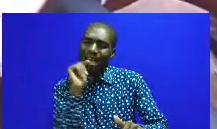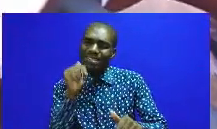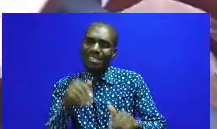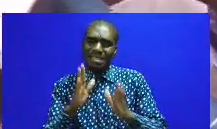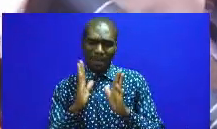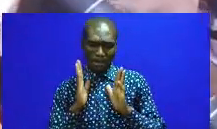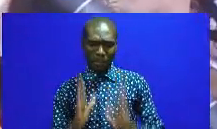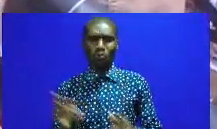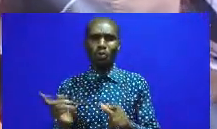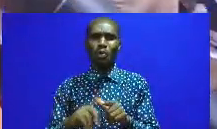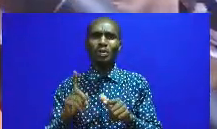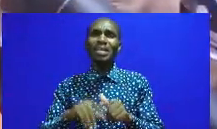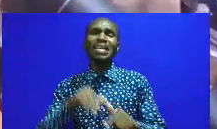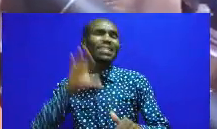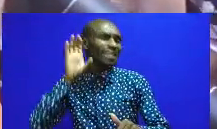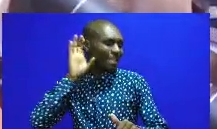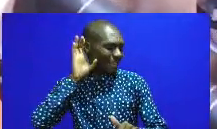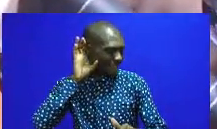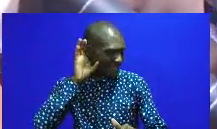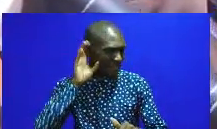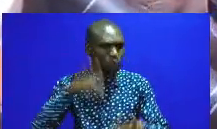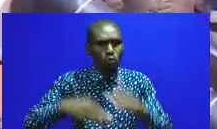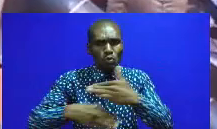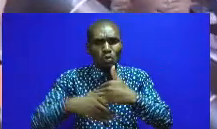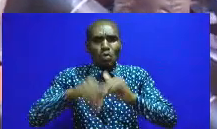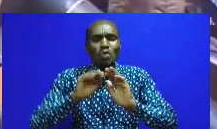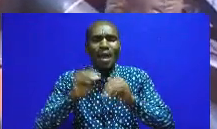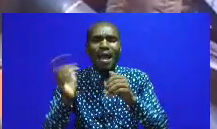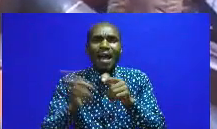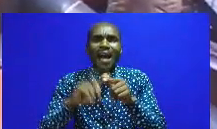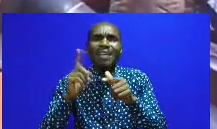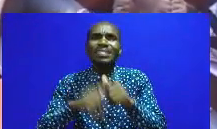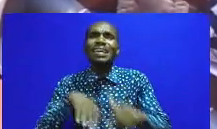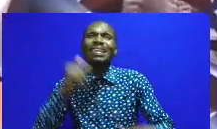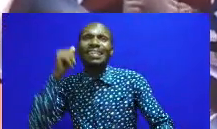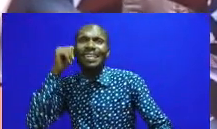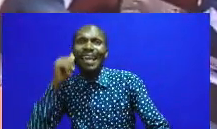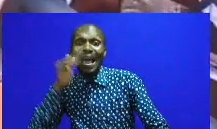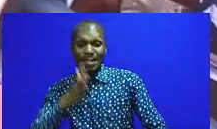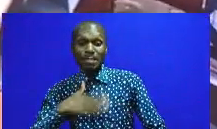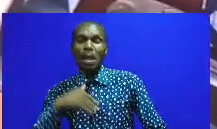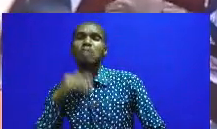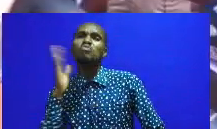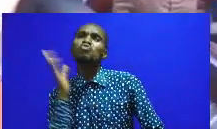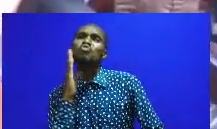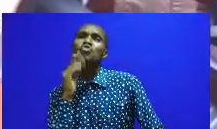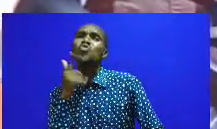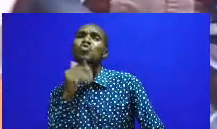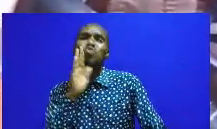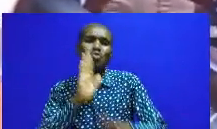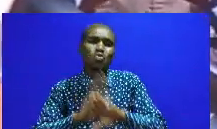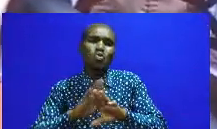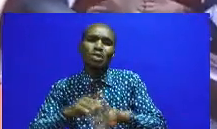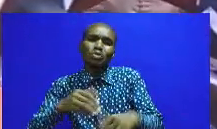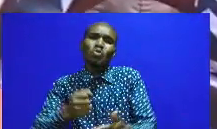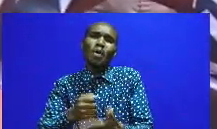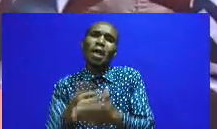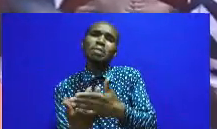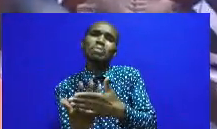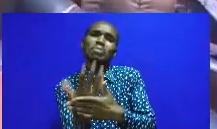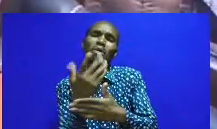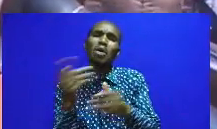abarayi baito batari kubeka matuta ase pare yairira anti anti itore ngo mworo ore gotokonya